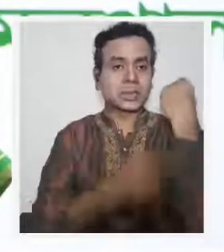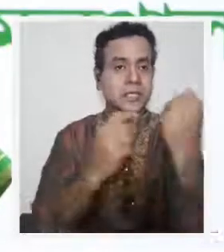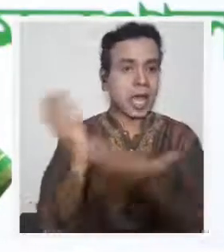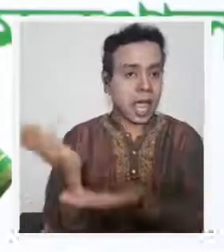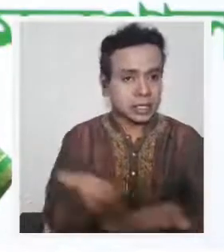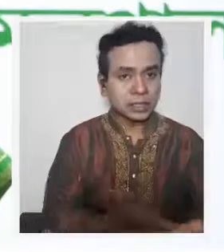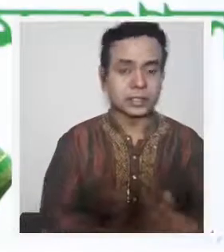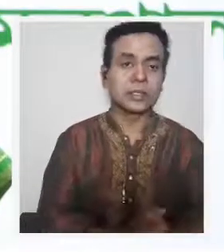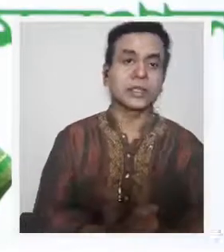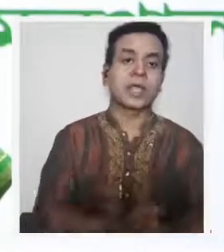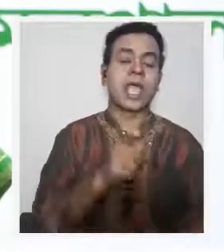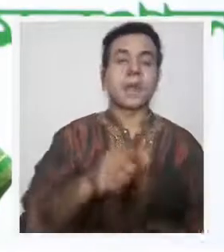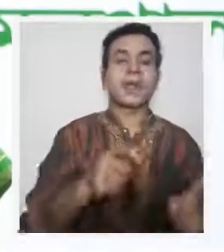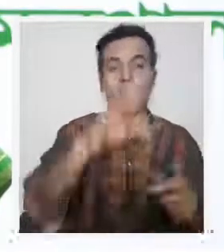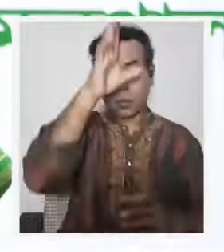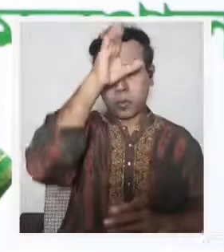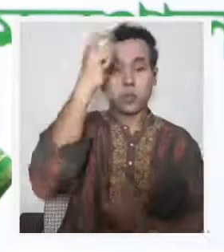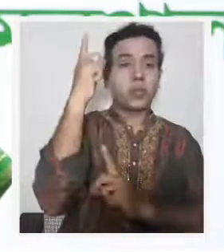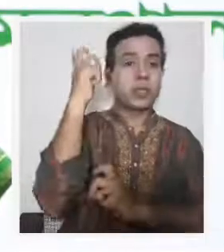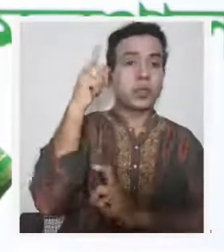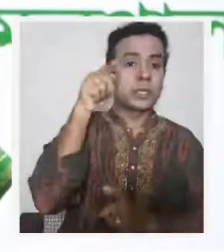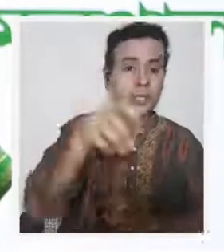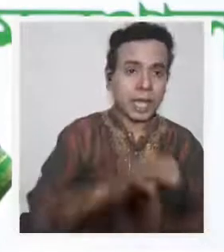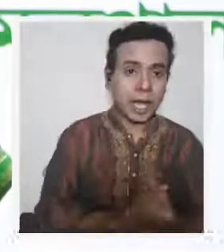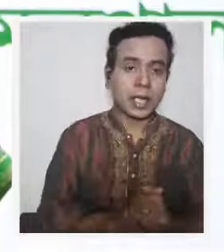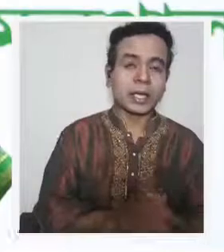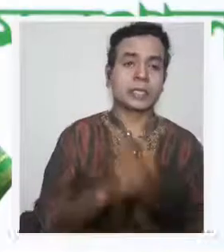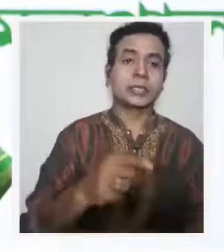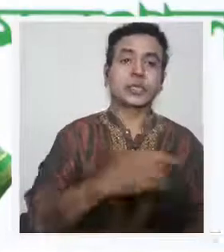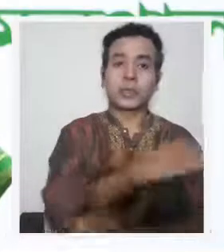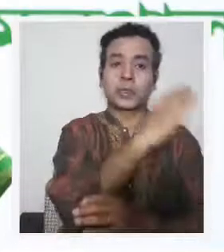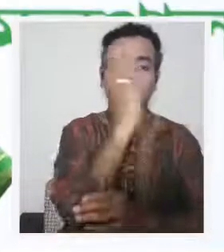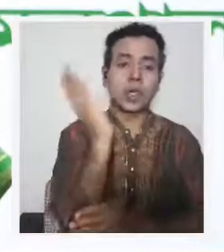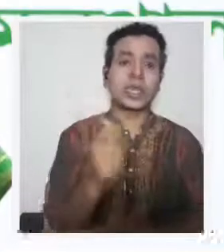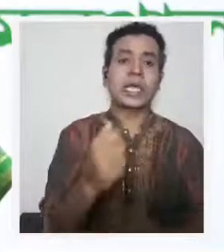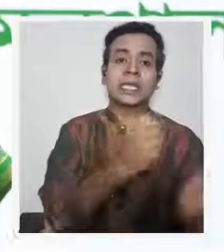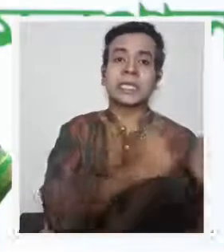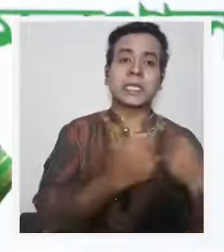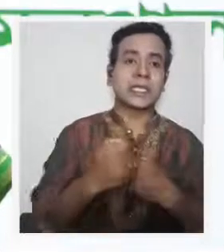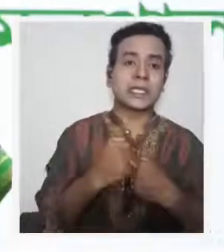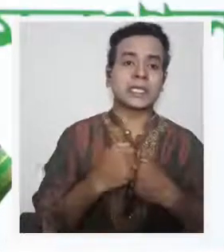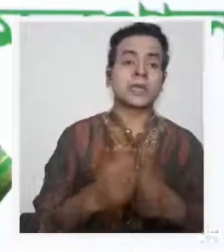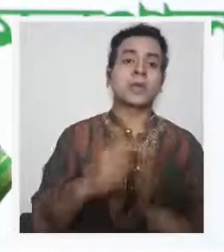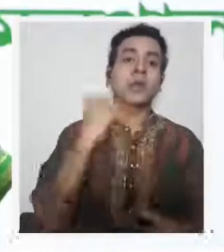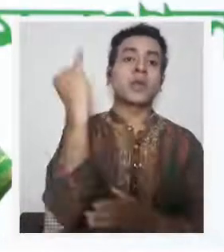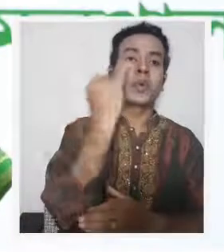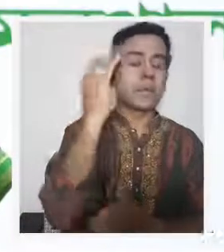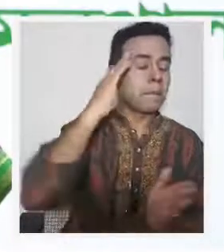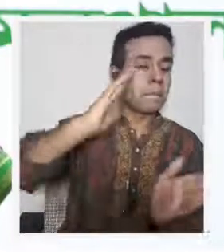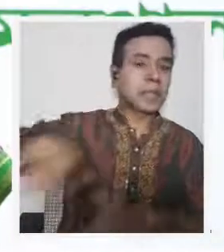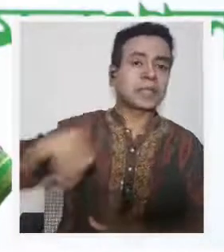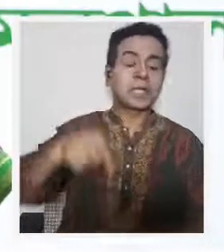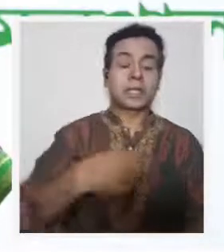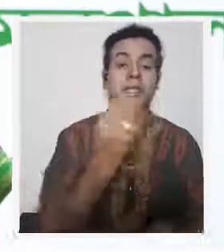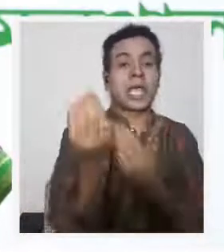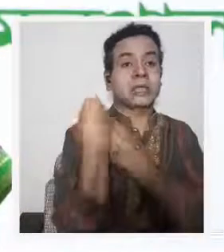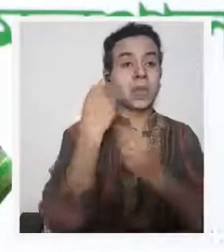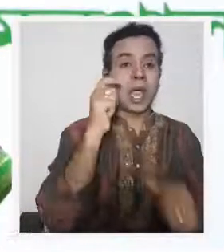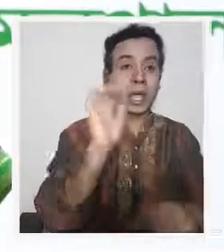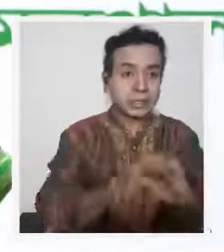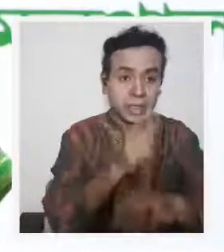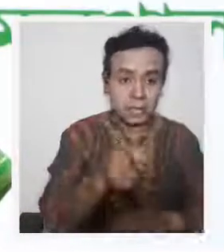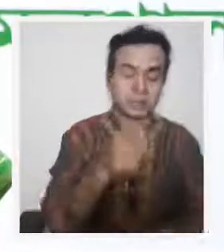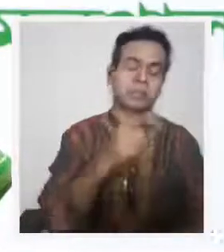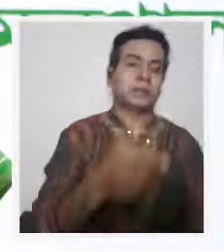যারা প্রতিনিয়ত আজকেও যারা হাসপাতালে কাজ করে যাচ্ছেন এবং যারা পুলিশ বাহিনীর সদস্যবৃন্দ যারা কাজ করে যাচ্ছেন,